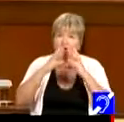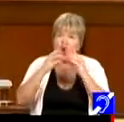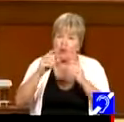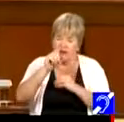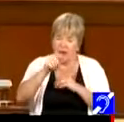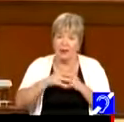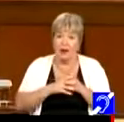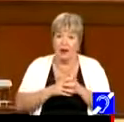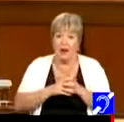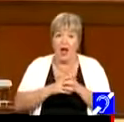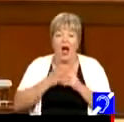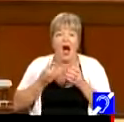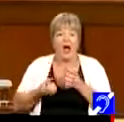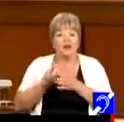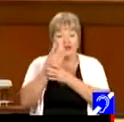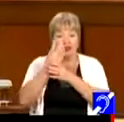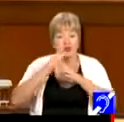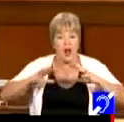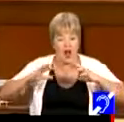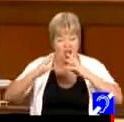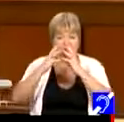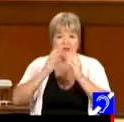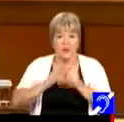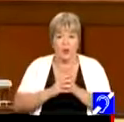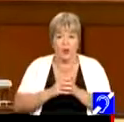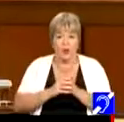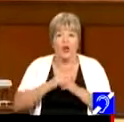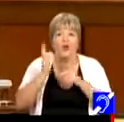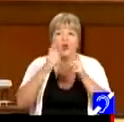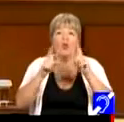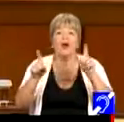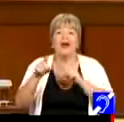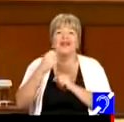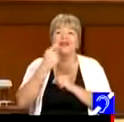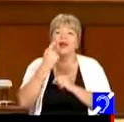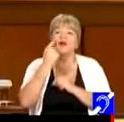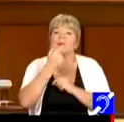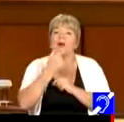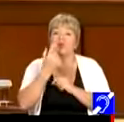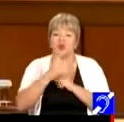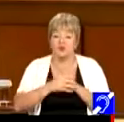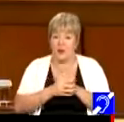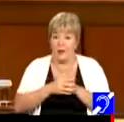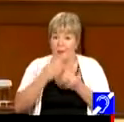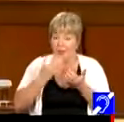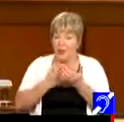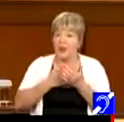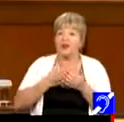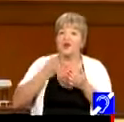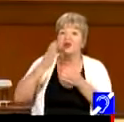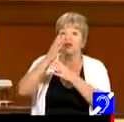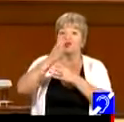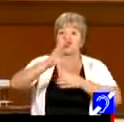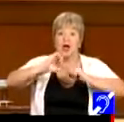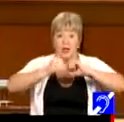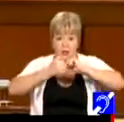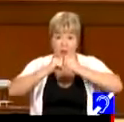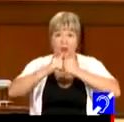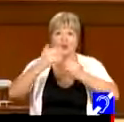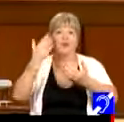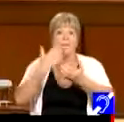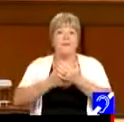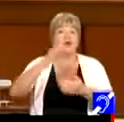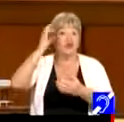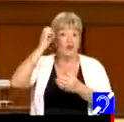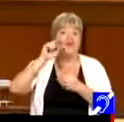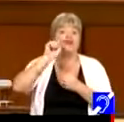nostru a pornit la război cu cântecul pe buze, pentru că se ducea să lupte pentru visul